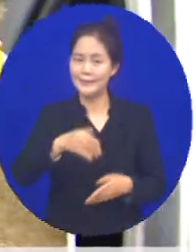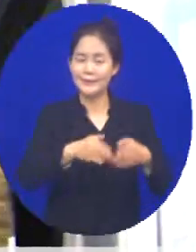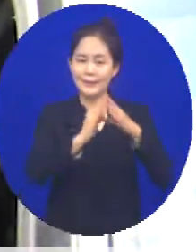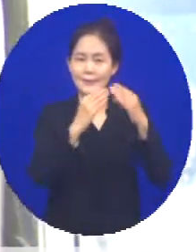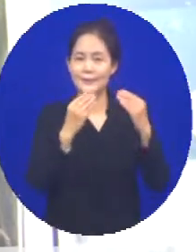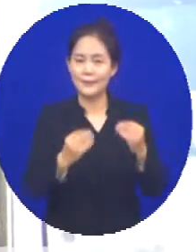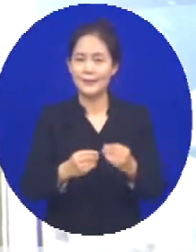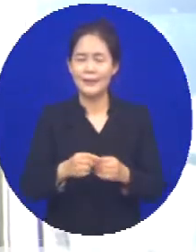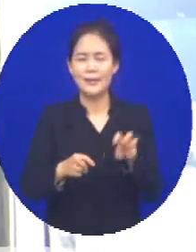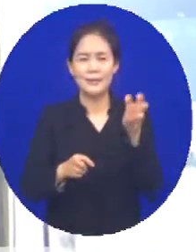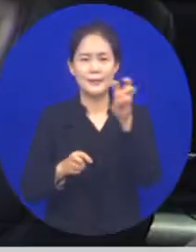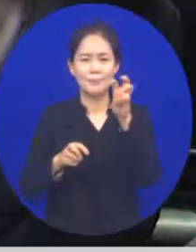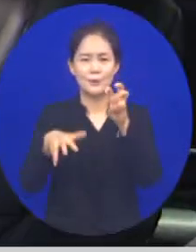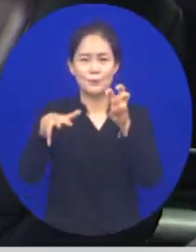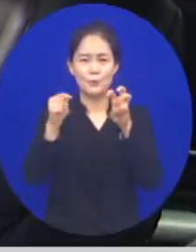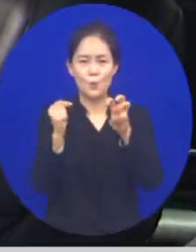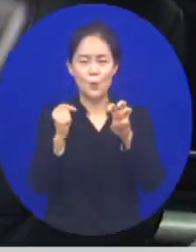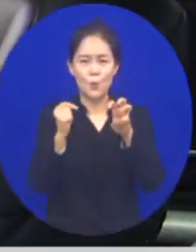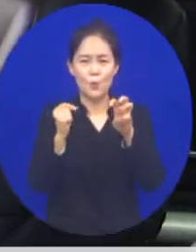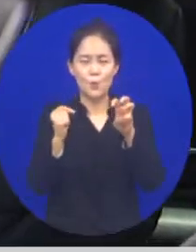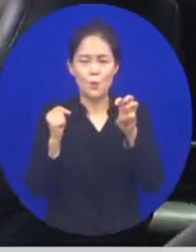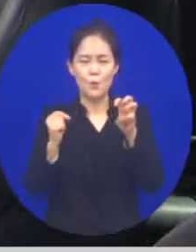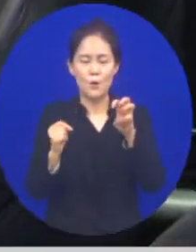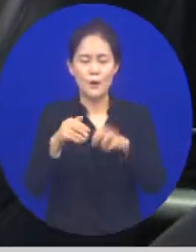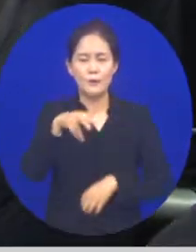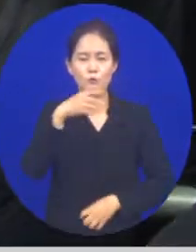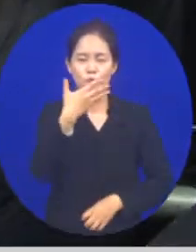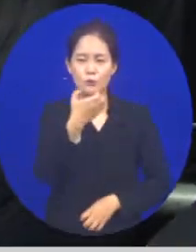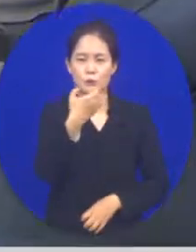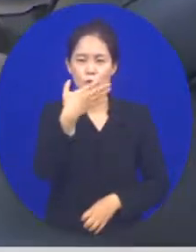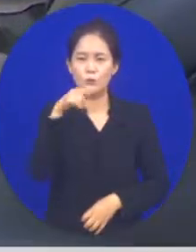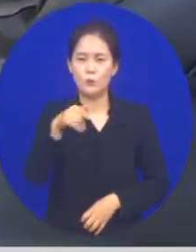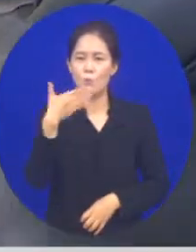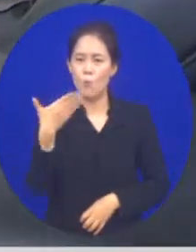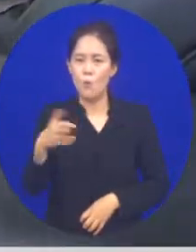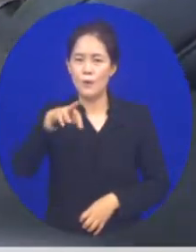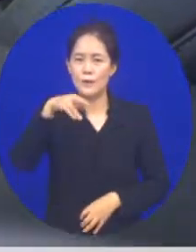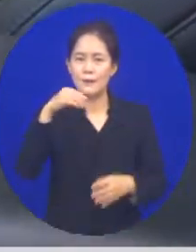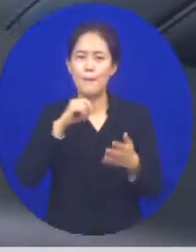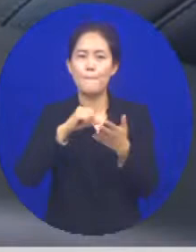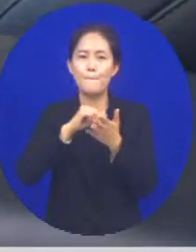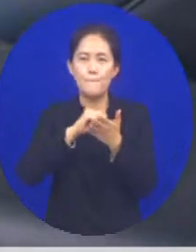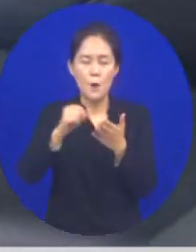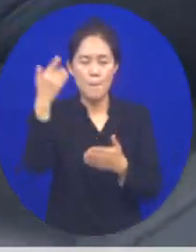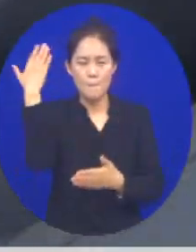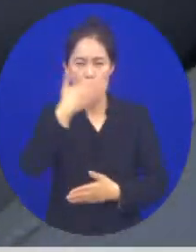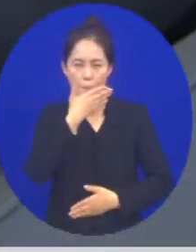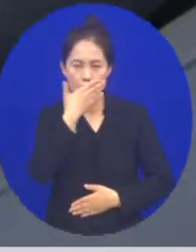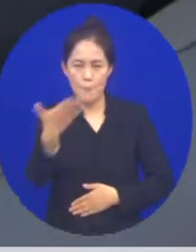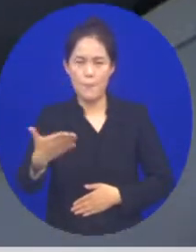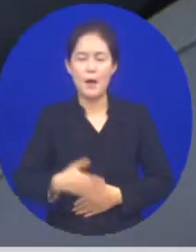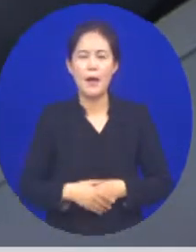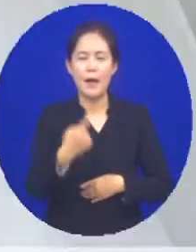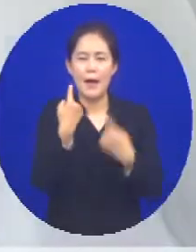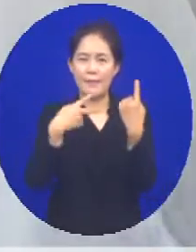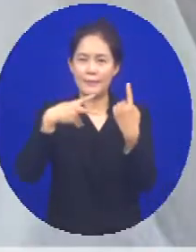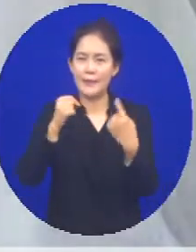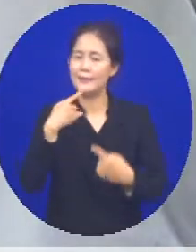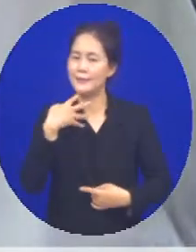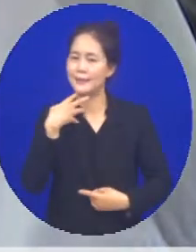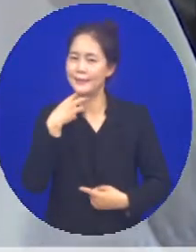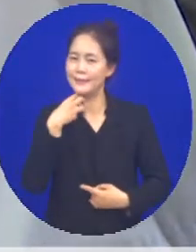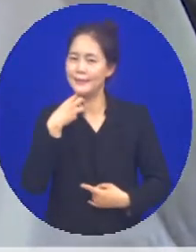설치했습니다 30초 이내에 99.9% 살균 효과를 인정받은 소동 약으로 1대당 3분씩